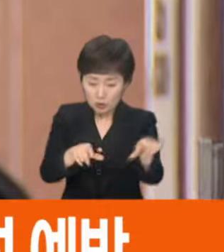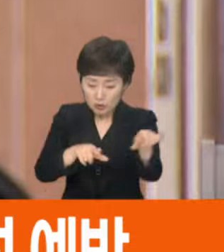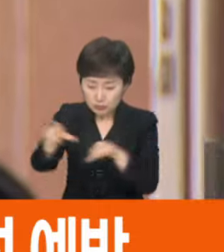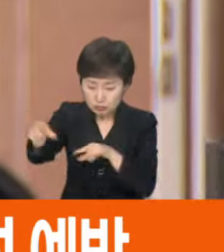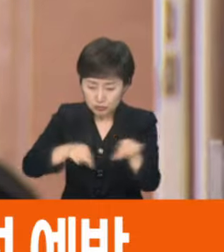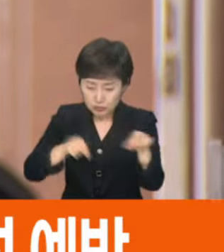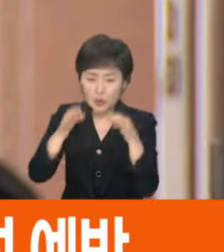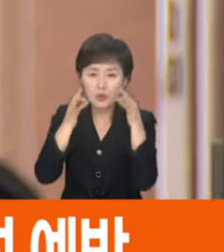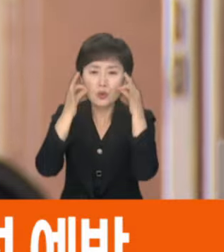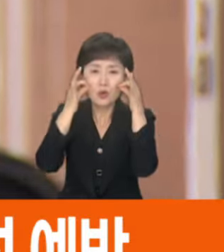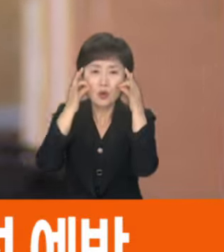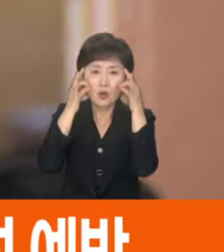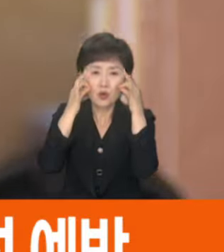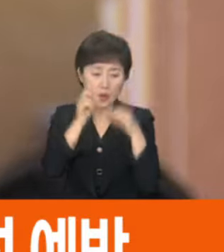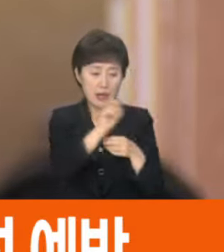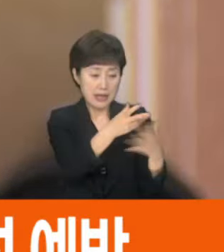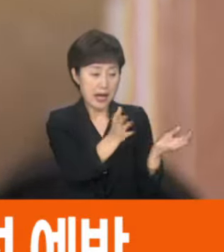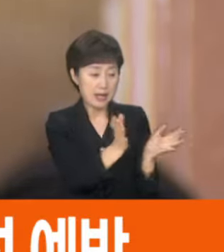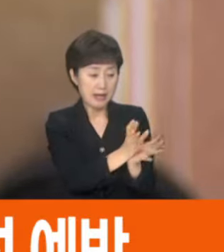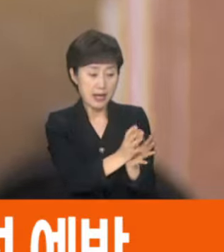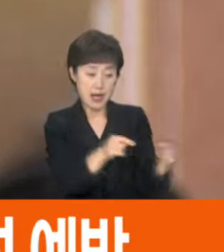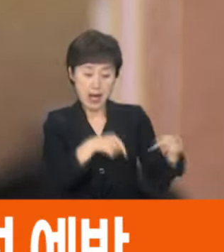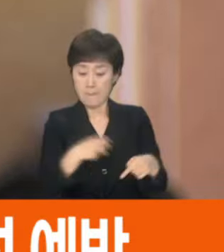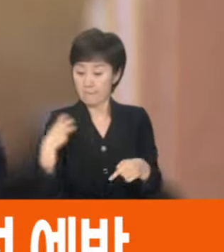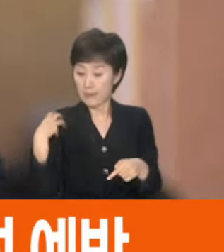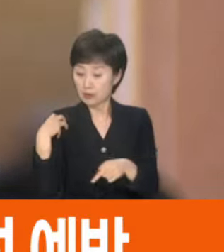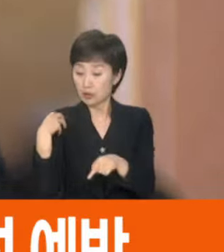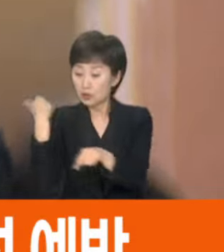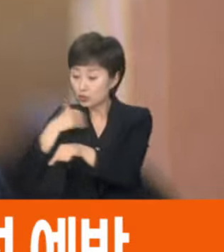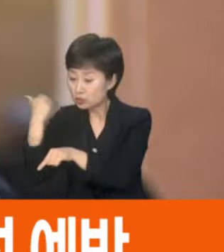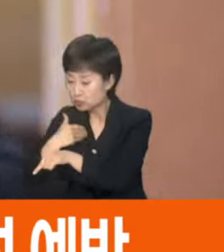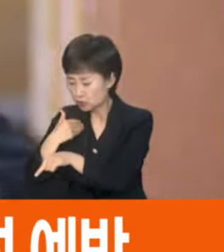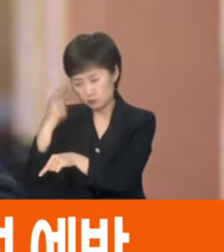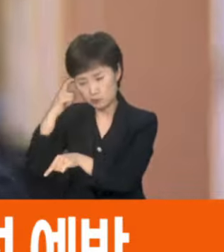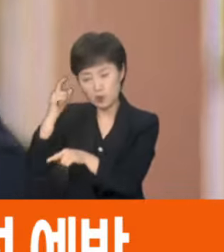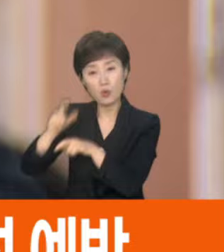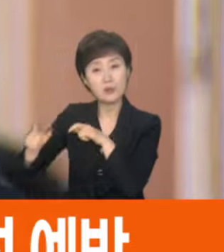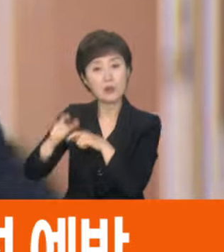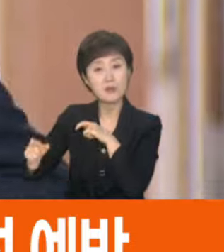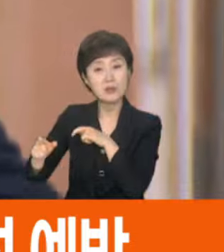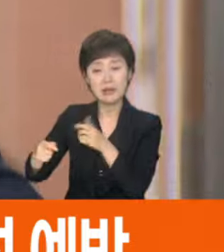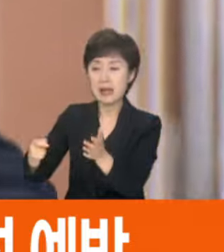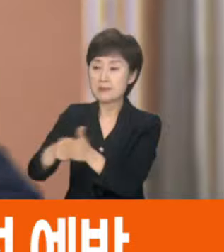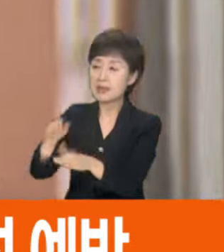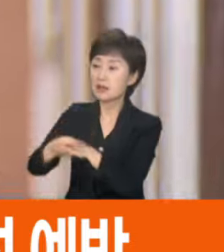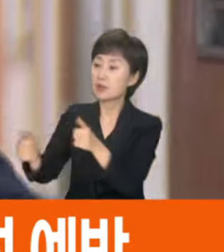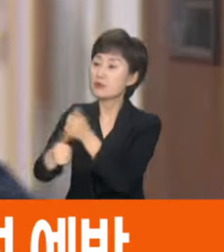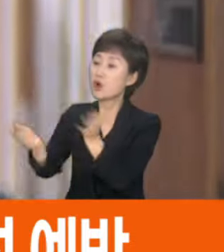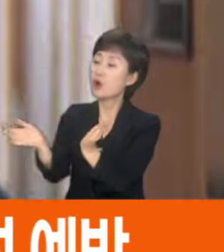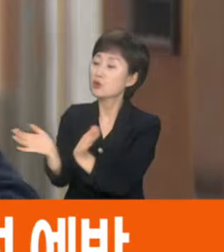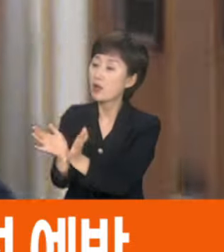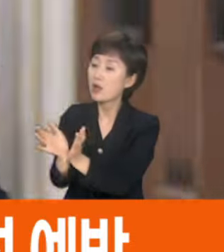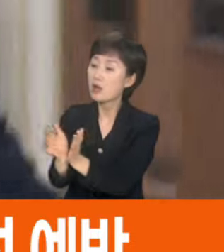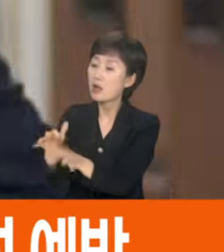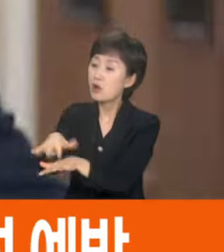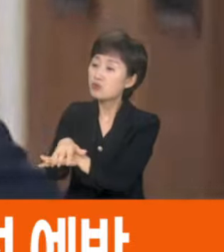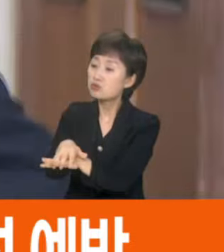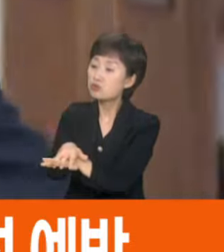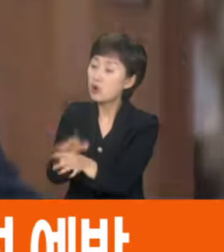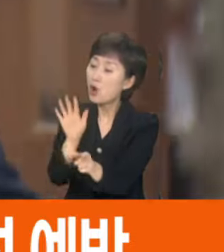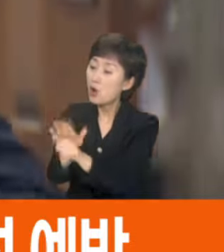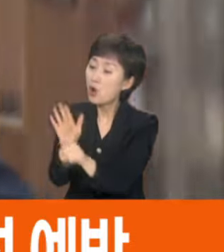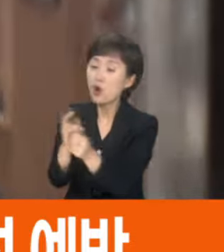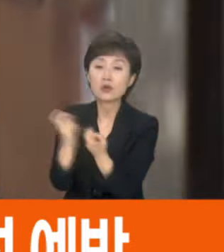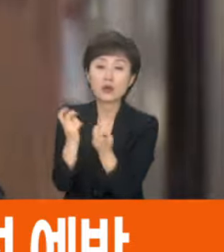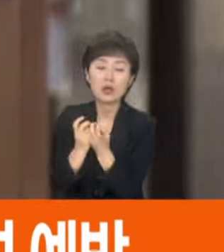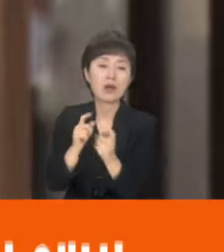전망입니다. 야당과의 협상 실무를 맡을 원내 지도부도 고민하고 황우여 비상대책위원회를 어떤 인물들로 채울지도 논의해야